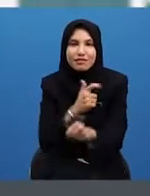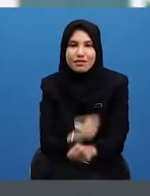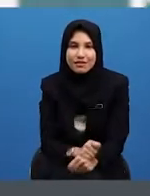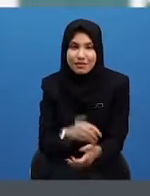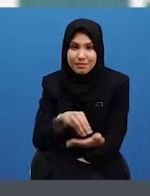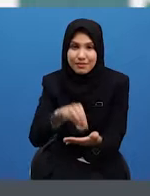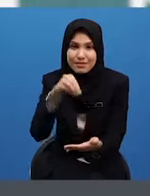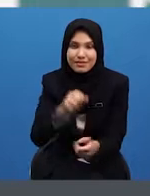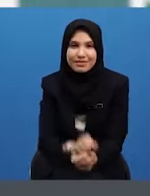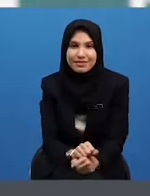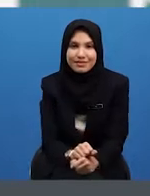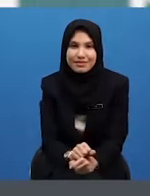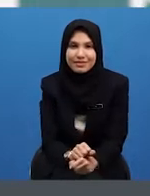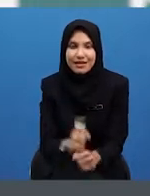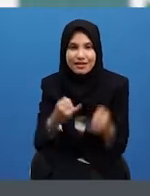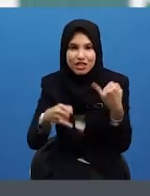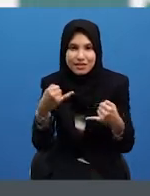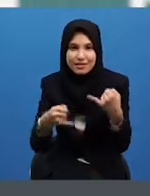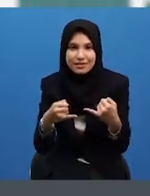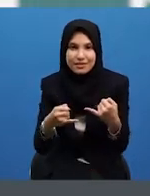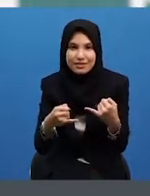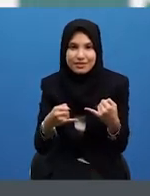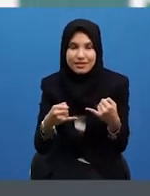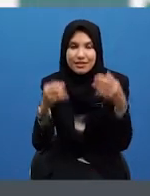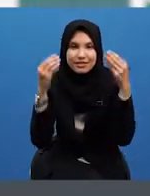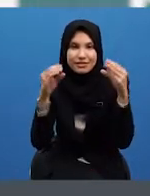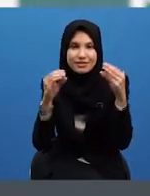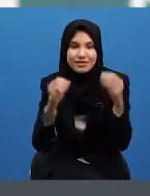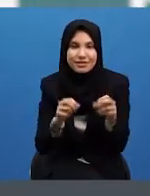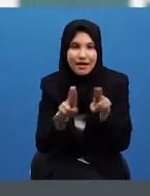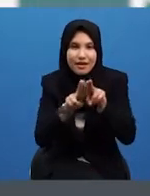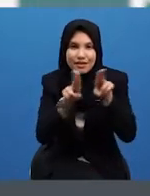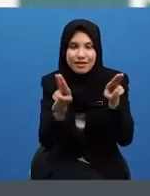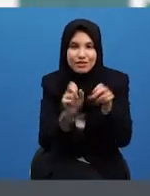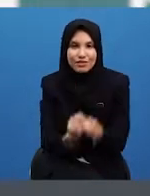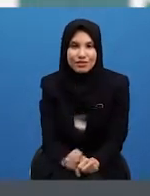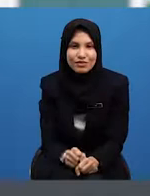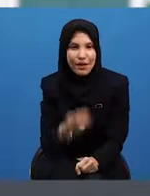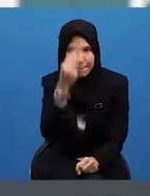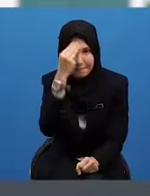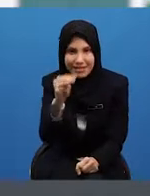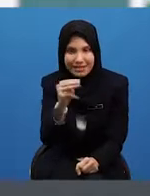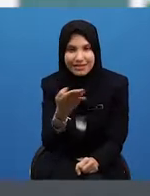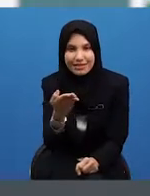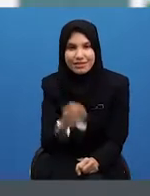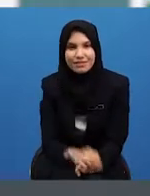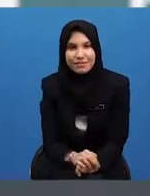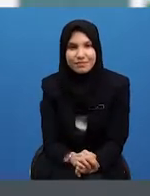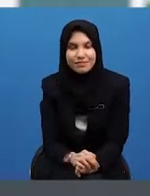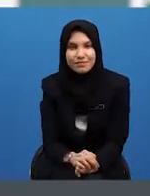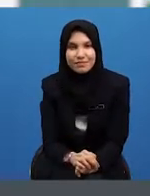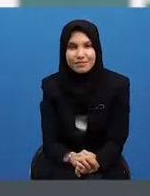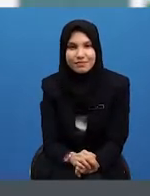pembelajaran kita pergi ke chegou tahu gym Indah kamu Kamu kena